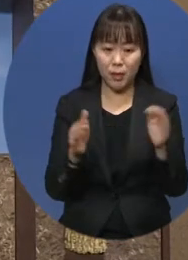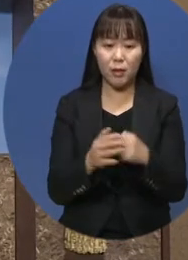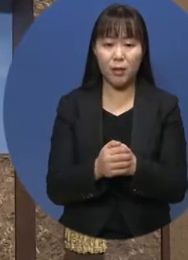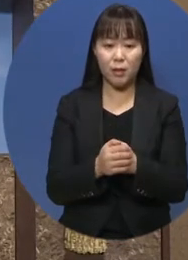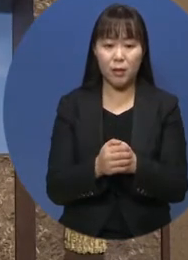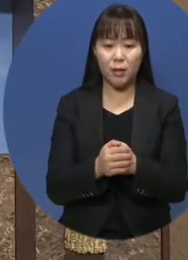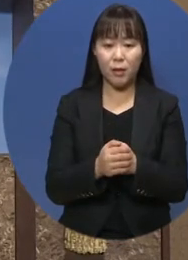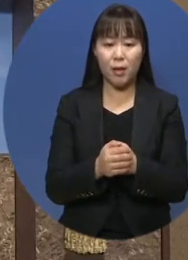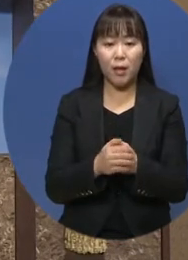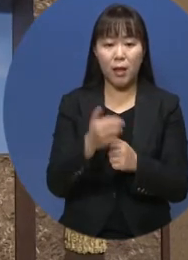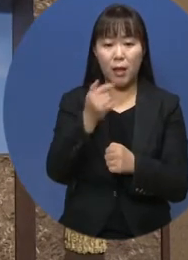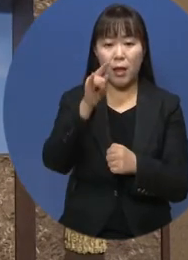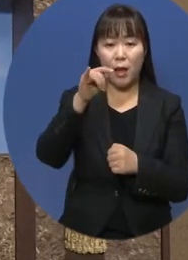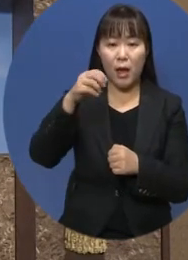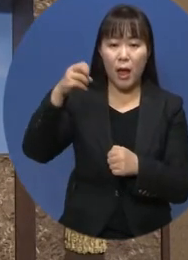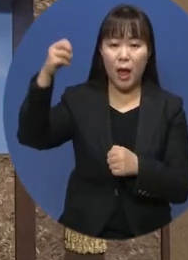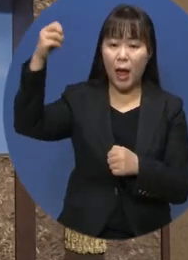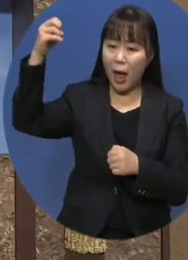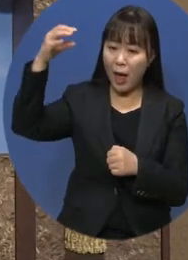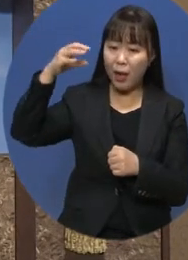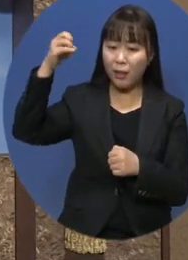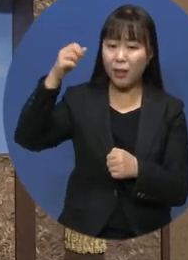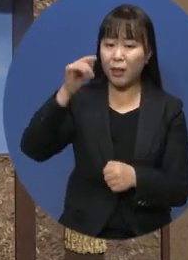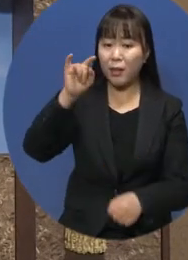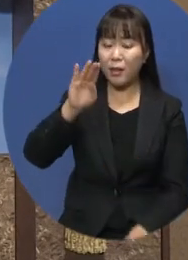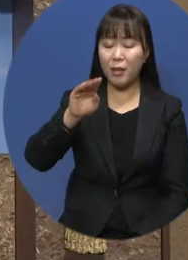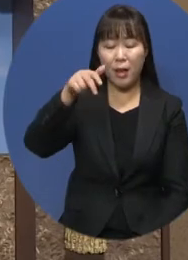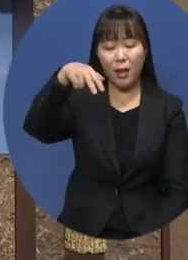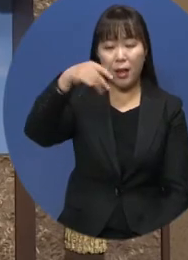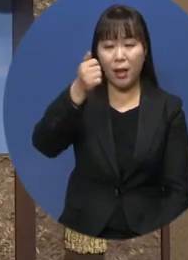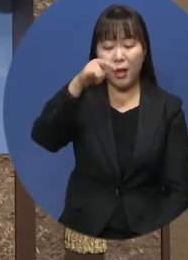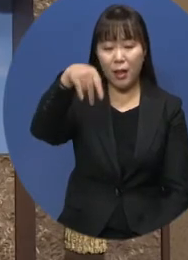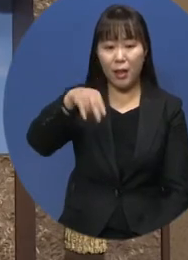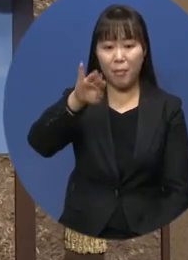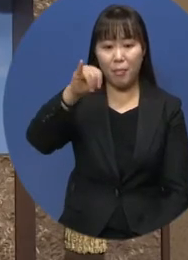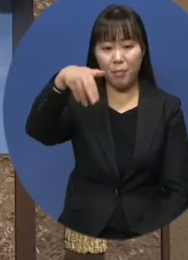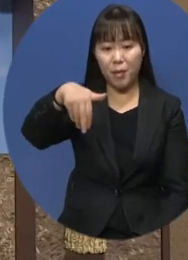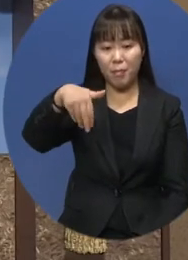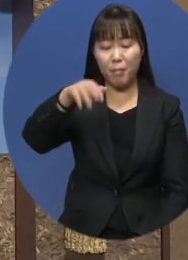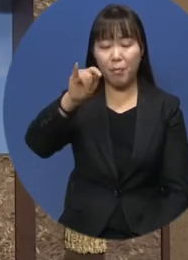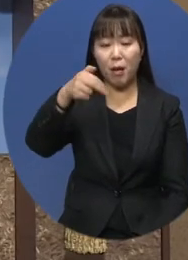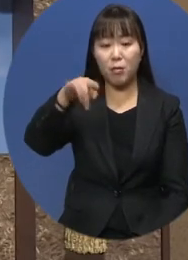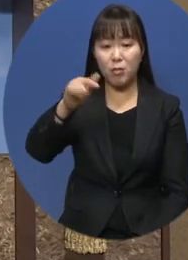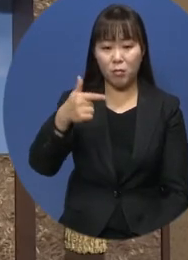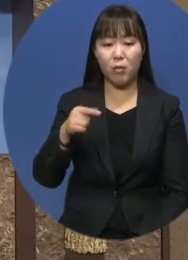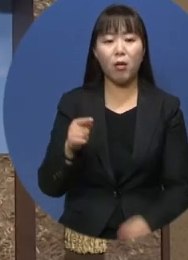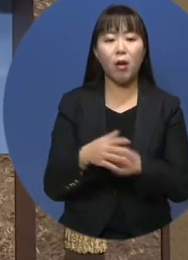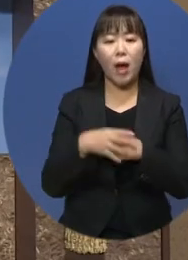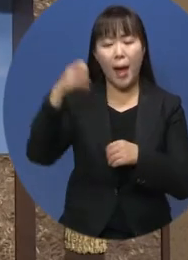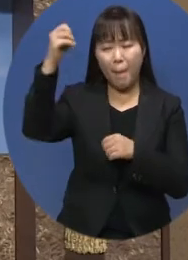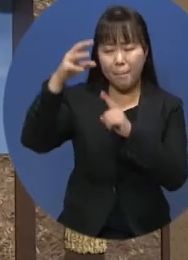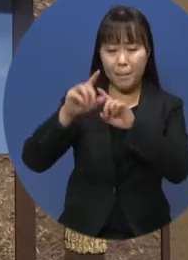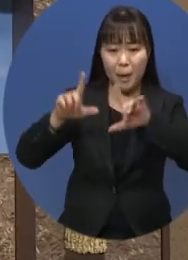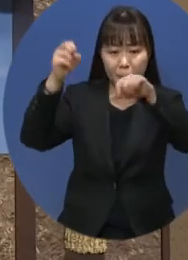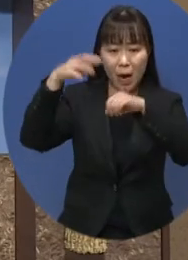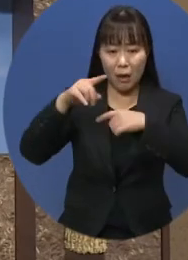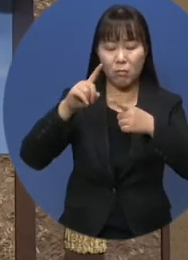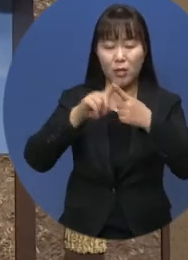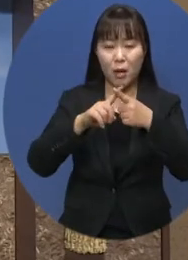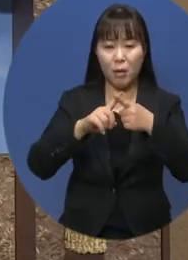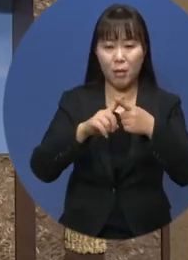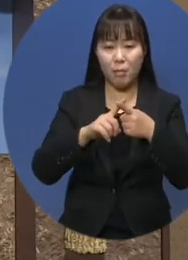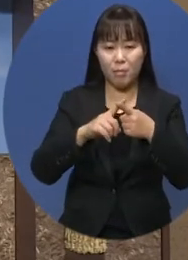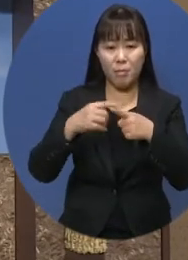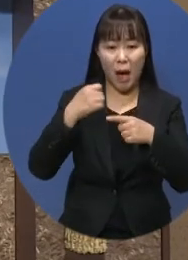햇빛 팔짱을 해왔다 대통령이 태양으로 전기를 만들어내는 것을 하나의 사업으로 협동적으로 만들어서